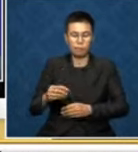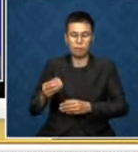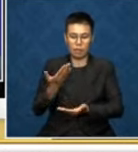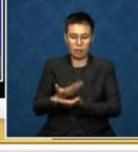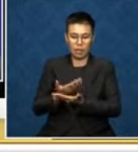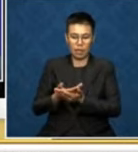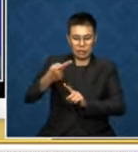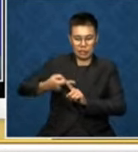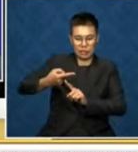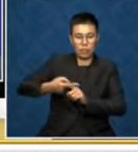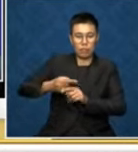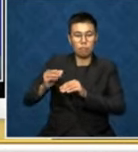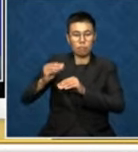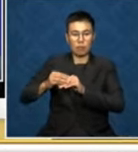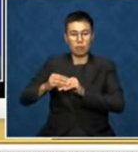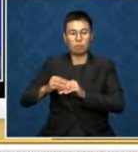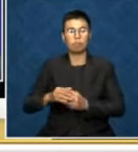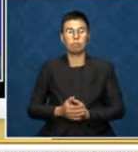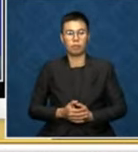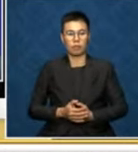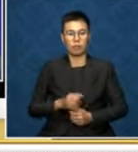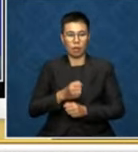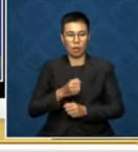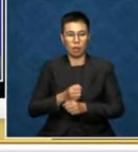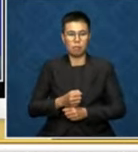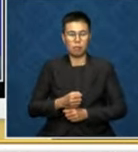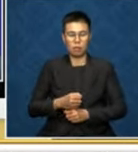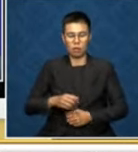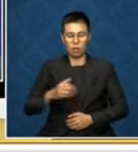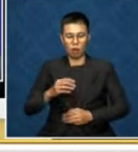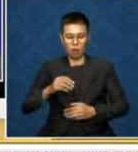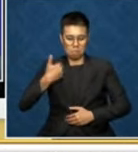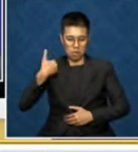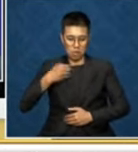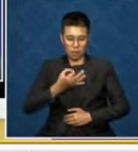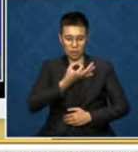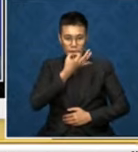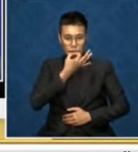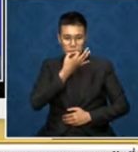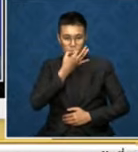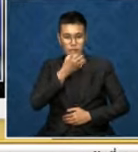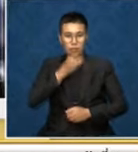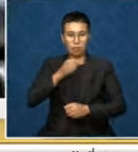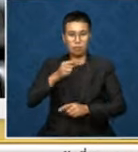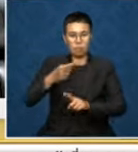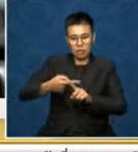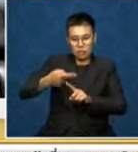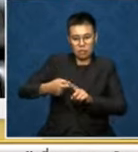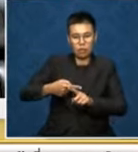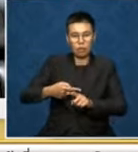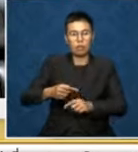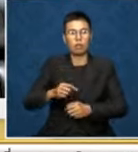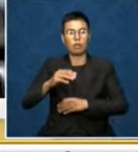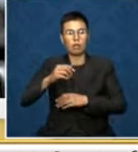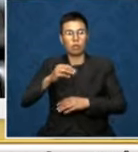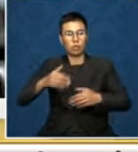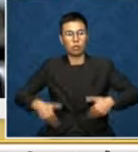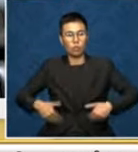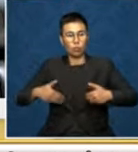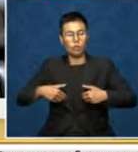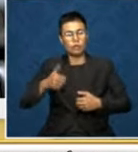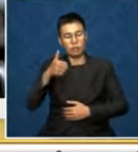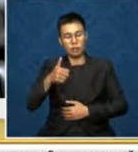ารถอยู่ในสังคมได้อย่างมีศักดิ์ศรีนะครับก็ฝากทางท่านรัฐมนตรีกระทรวงมหาดไทยและท่านนายกรัฐมนตรี